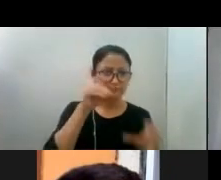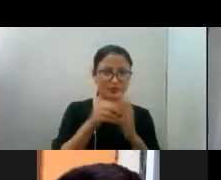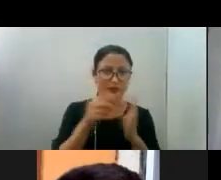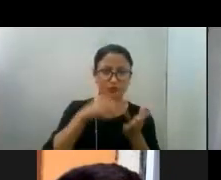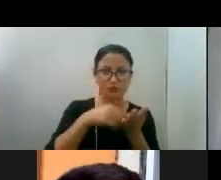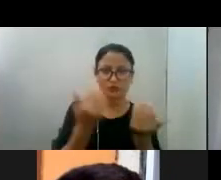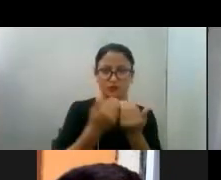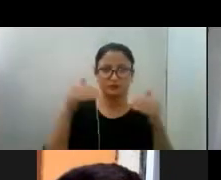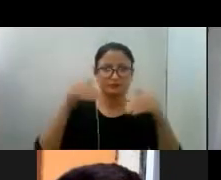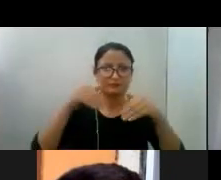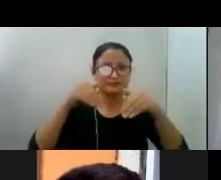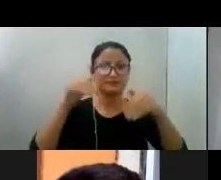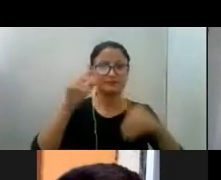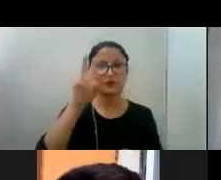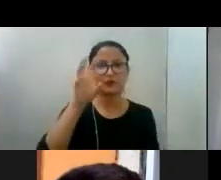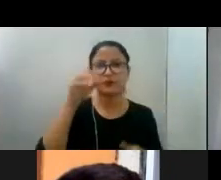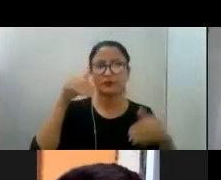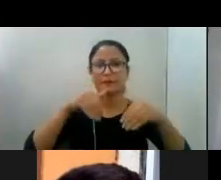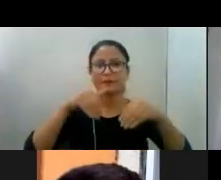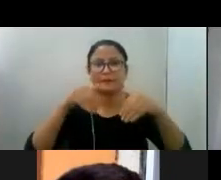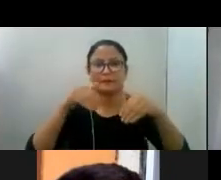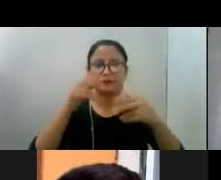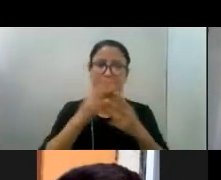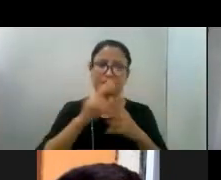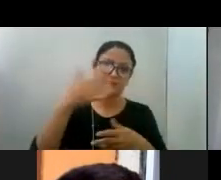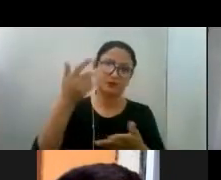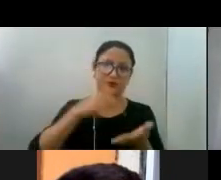मिनट वेट गरौँ, त्यसपछि हामी सुरु गर्छौँ।